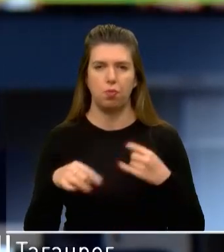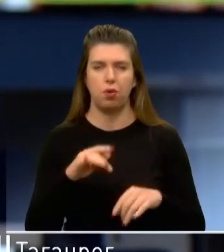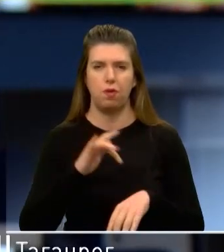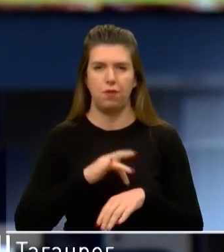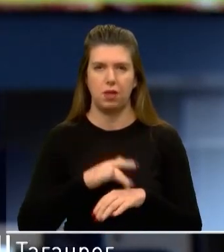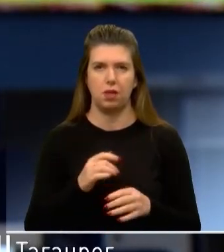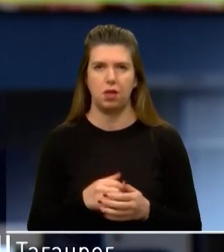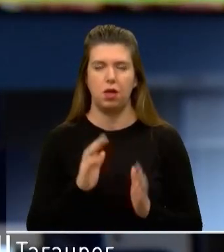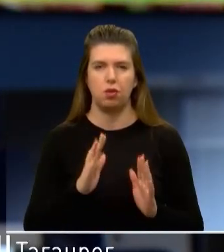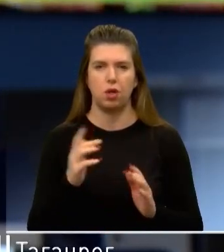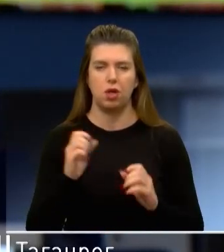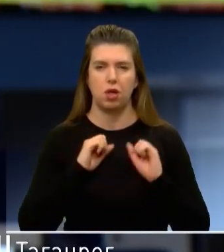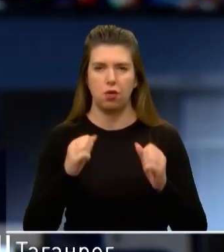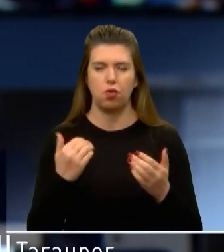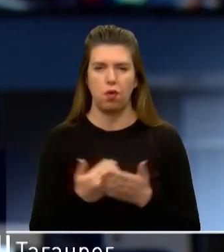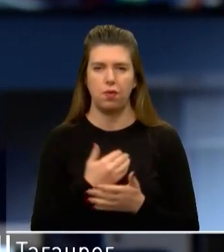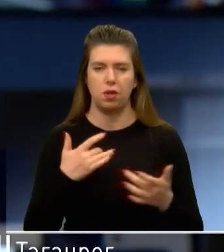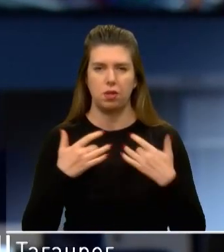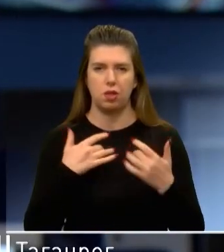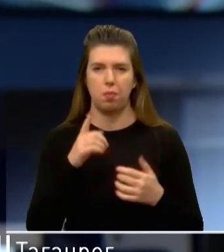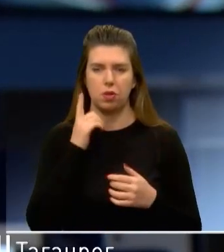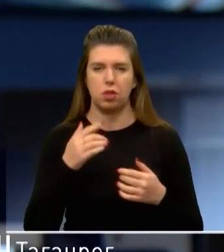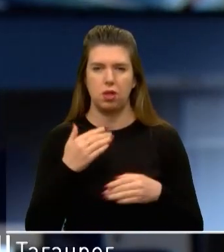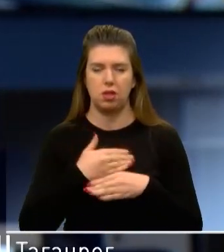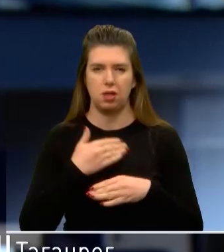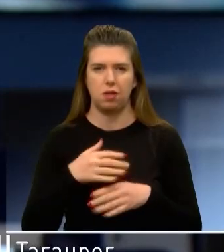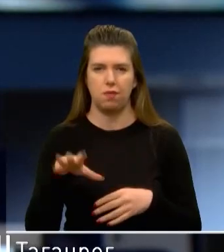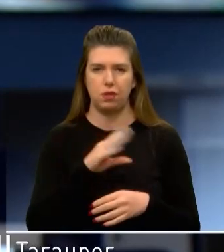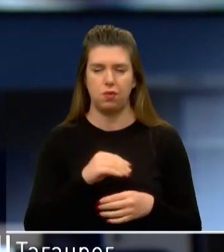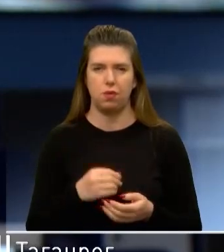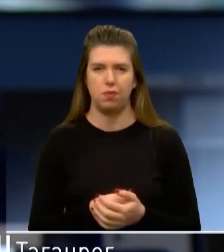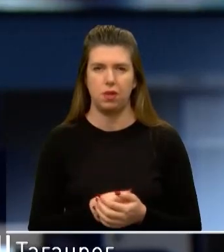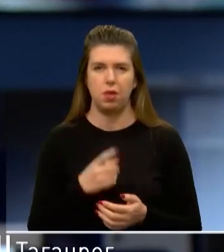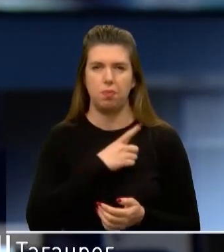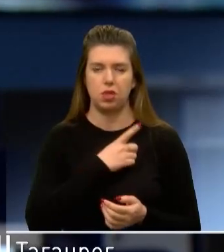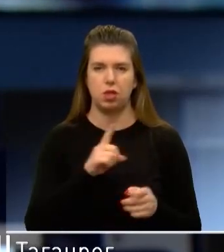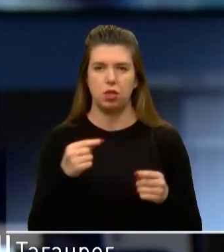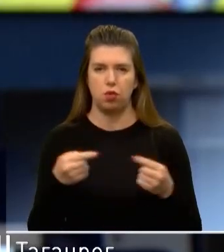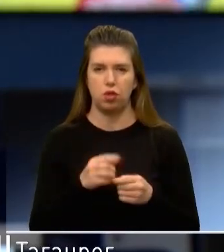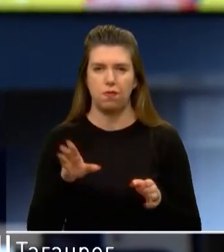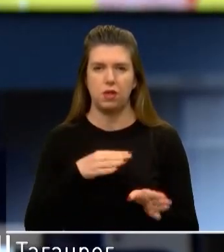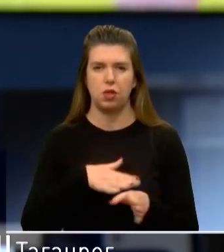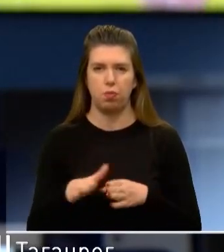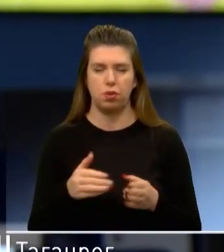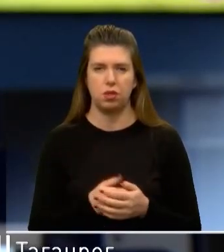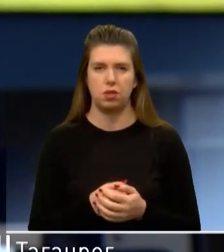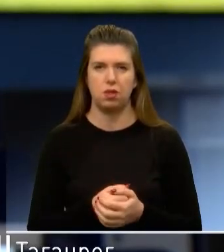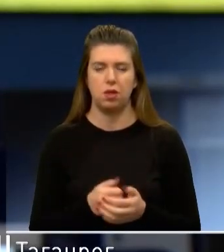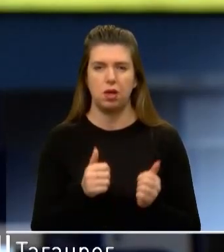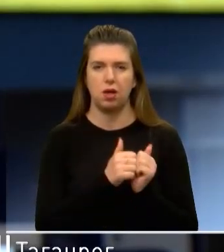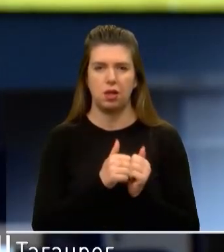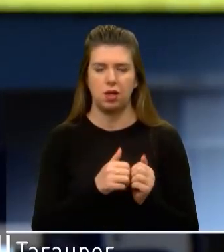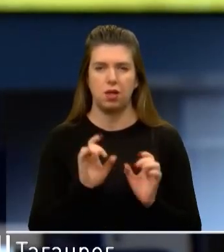фанаты только у героев новой постановки молодёжного театра Донской столицы мечты точно сбудутся Александра